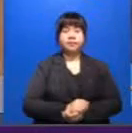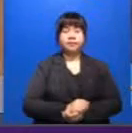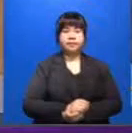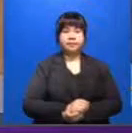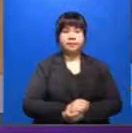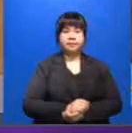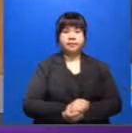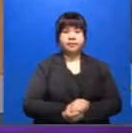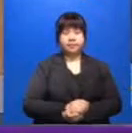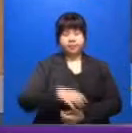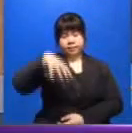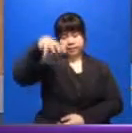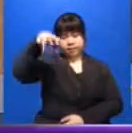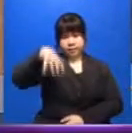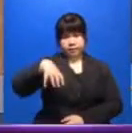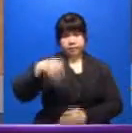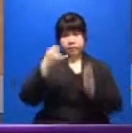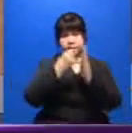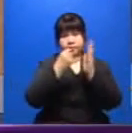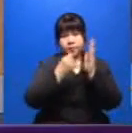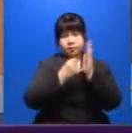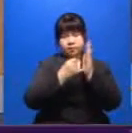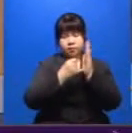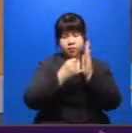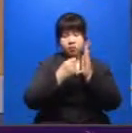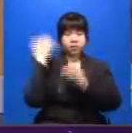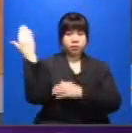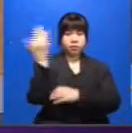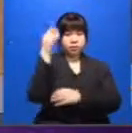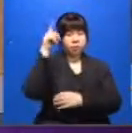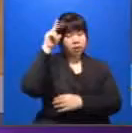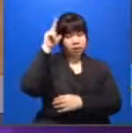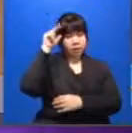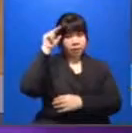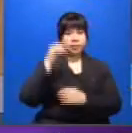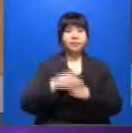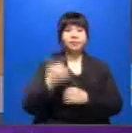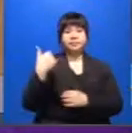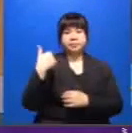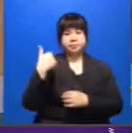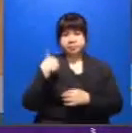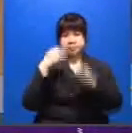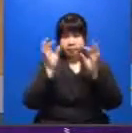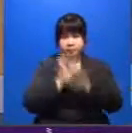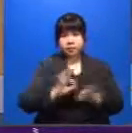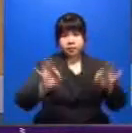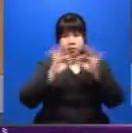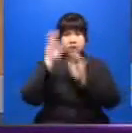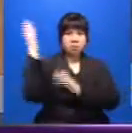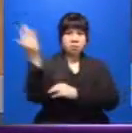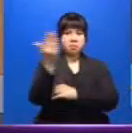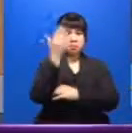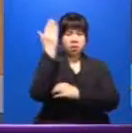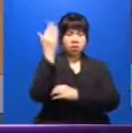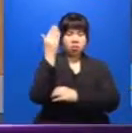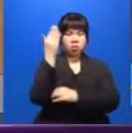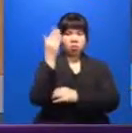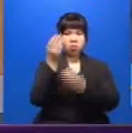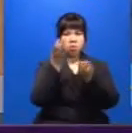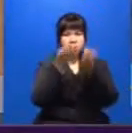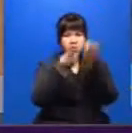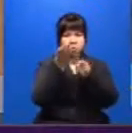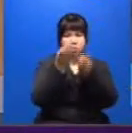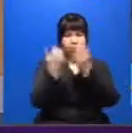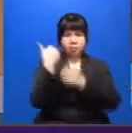อุตุนิยมวิทยาจังหวัดลำปางนะคะออกประกาศเตือนประชาชนให้เตรียมรับมือกับพายุลูกเห็บหลังสภาพอากาศนั้นร้อนจัด